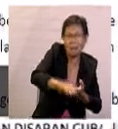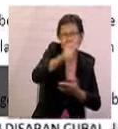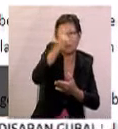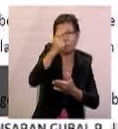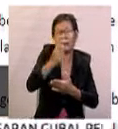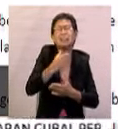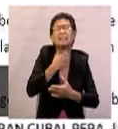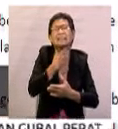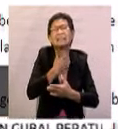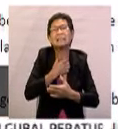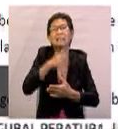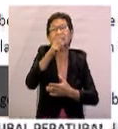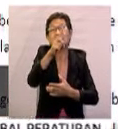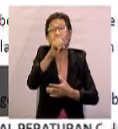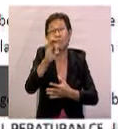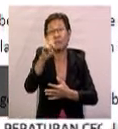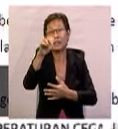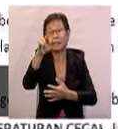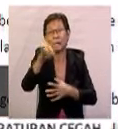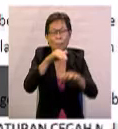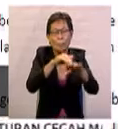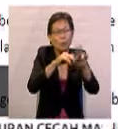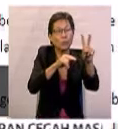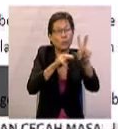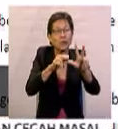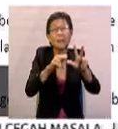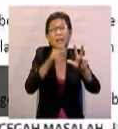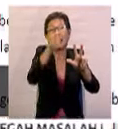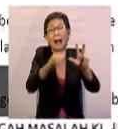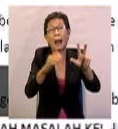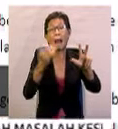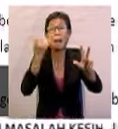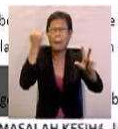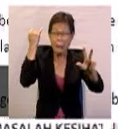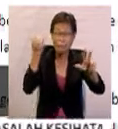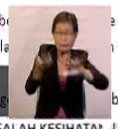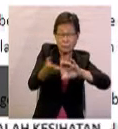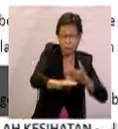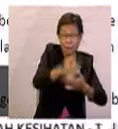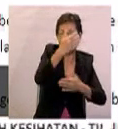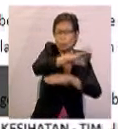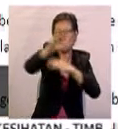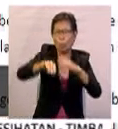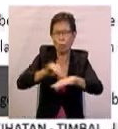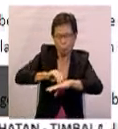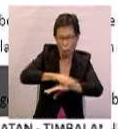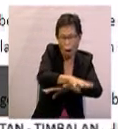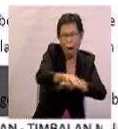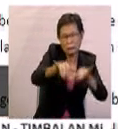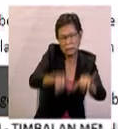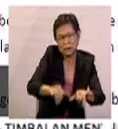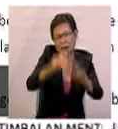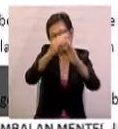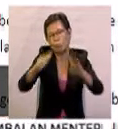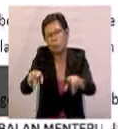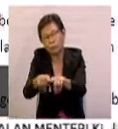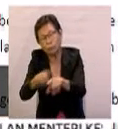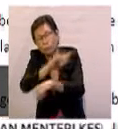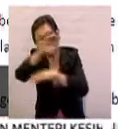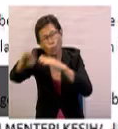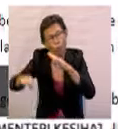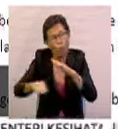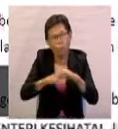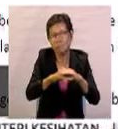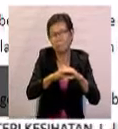akibat difteria pada 23 Februari lepas dan kesemua mereka yang dijangkiti tinggal di rumah yang sama. Kesemua kes